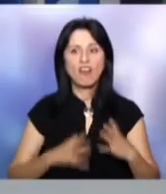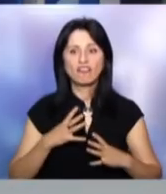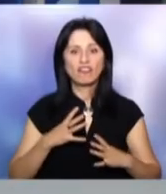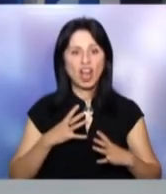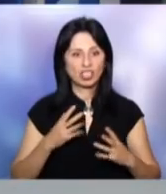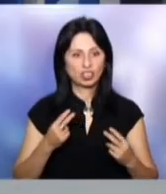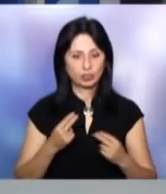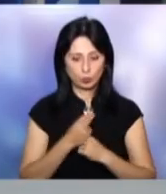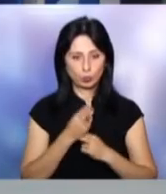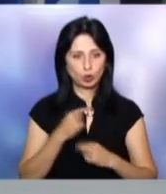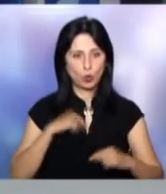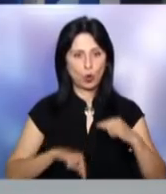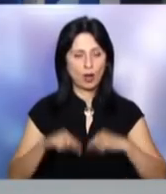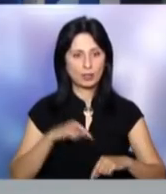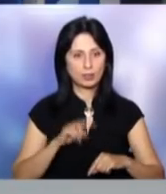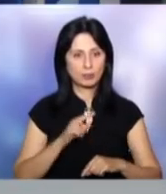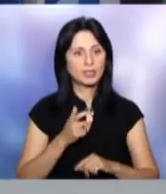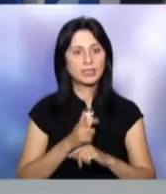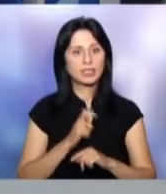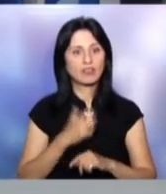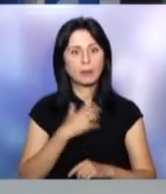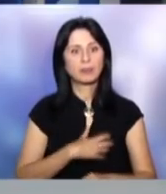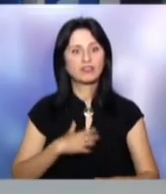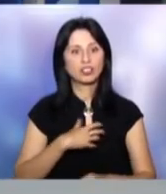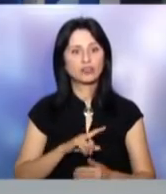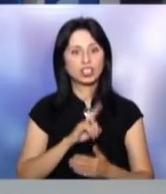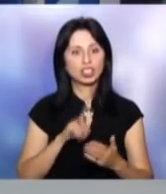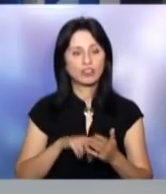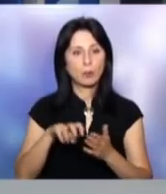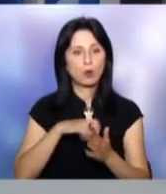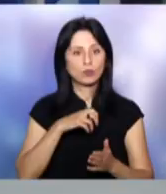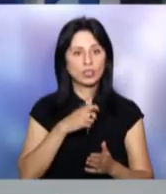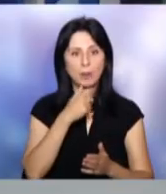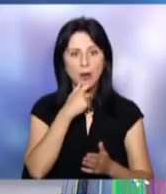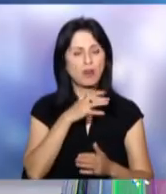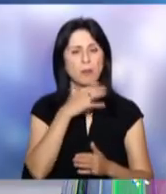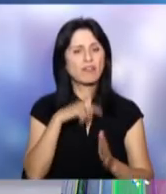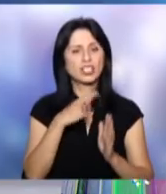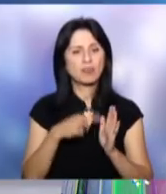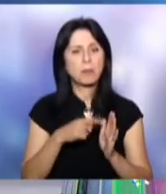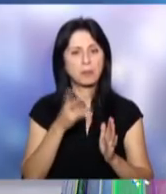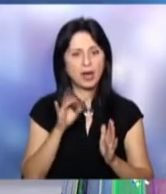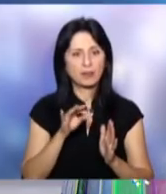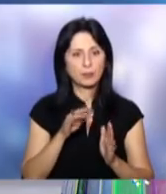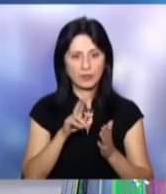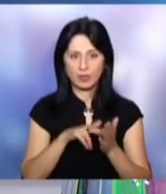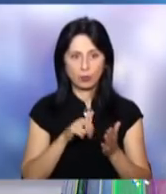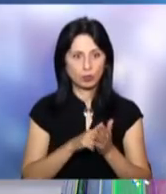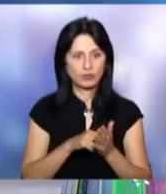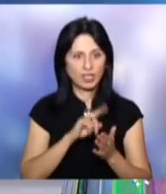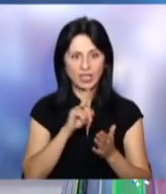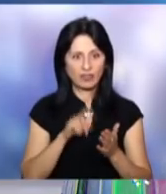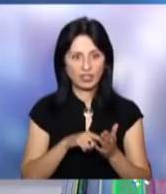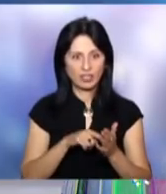ვარჯიშისთვის, ტრენირებისათვის, ორგანიზმის ტრენირებისათვის. ძალიან მნიშვნელოვანი კითხვა მოგწერა მაყურებელმა. ბევრია კითხვა, მაგრამ ბოდიშს ვიხდი, მე ეს